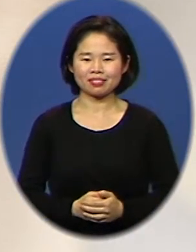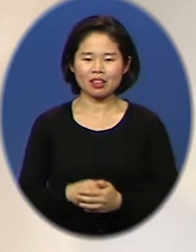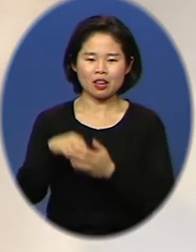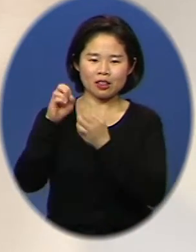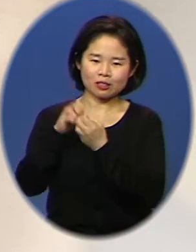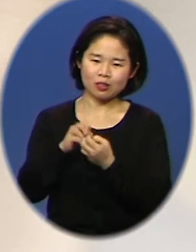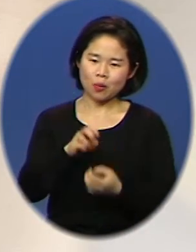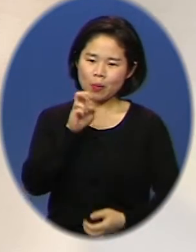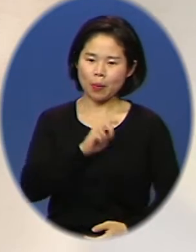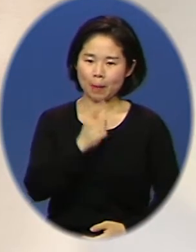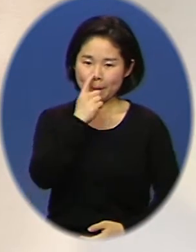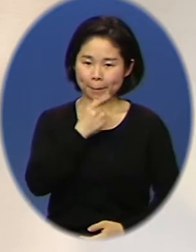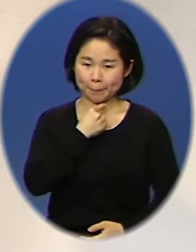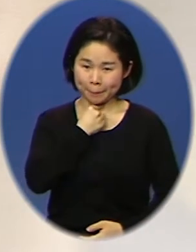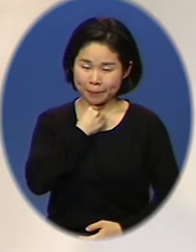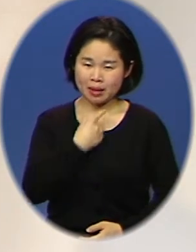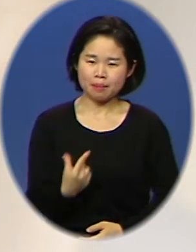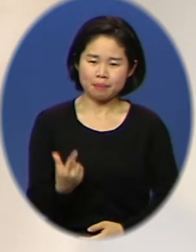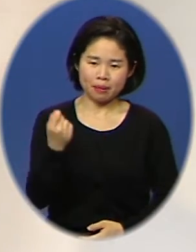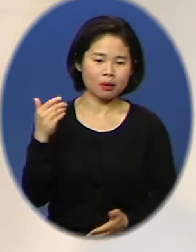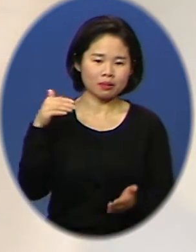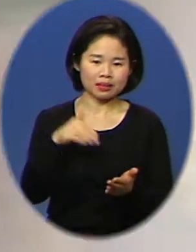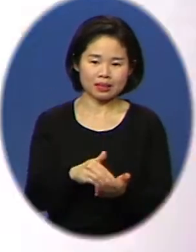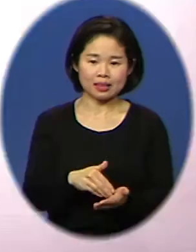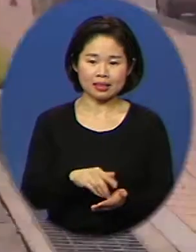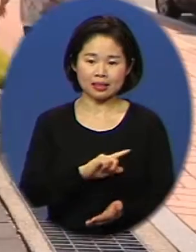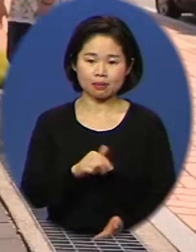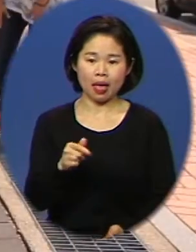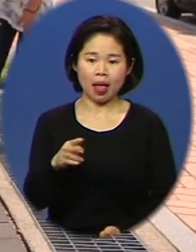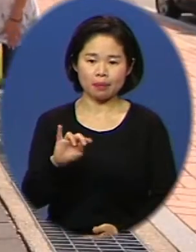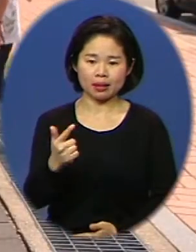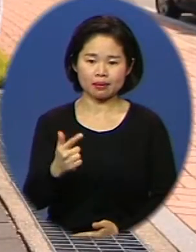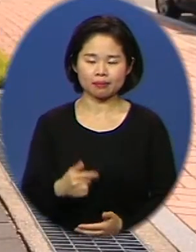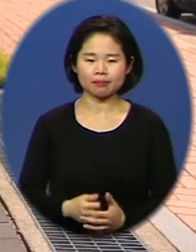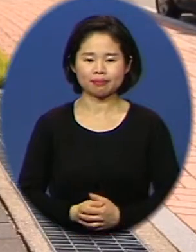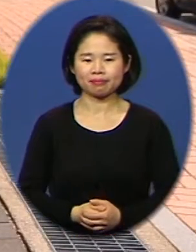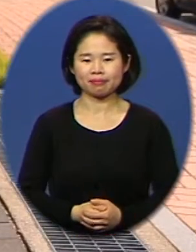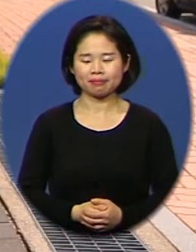전통 소리를 배우고자 일찌감치 도착한 혜빈.